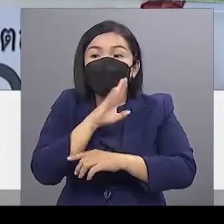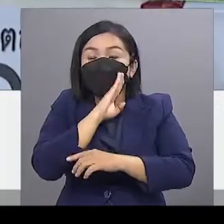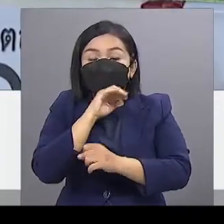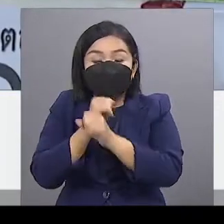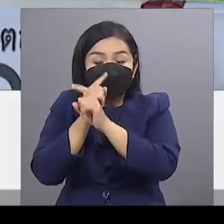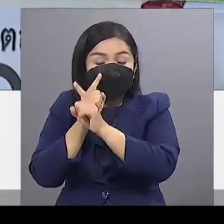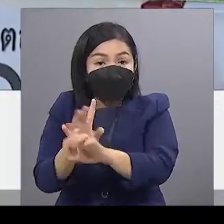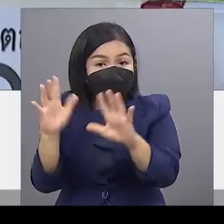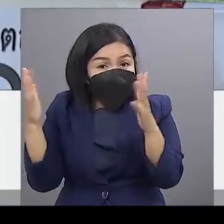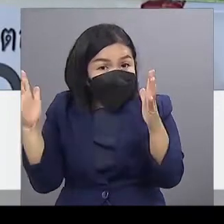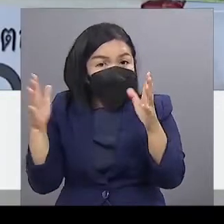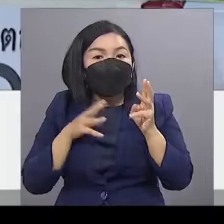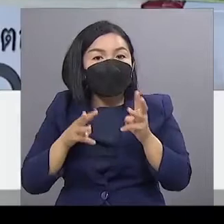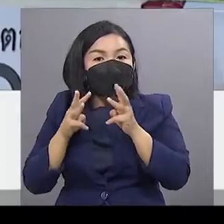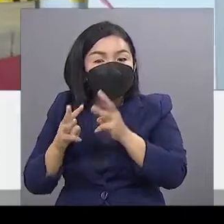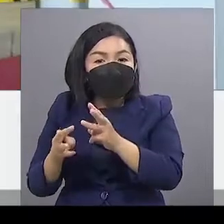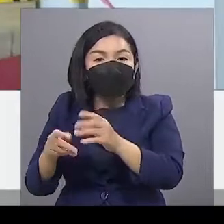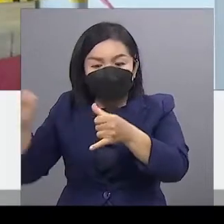องถูกดำเนินคดีตามกฎหมายค่ะ